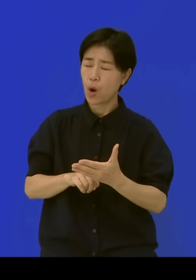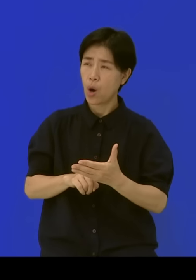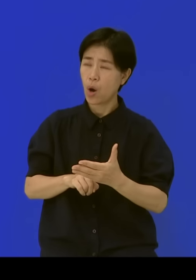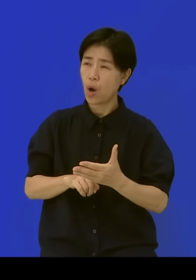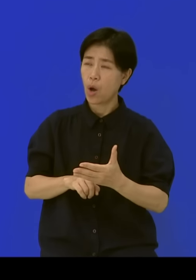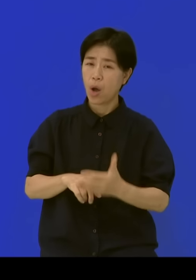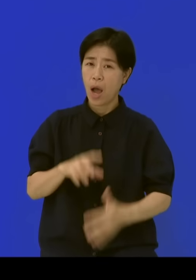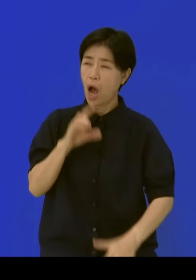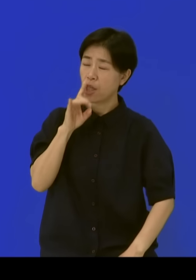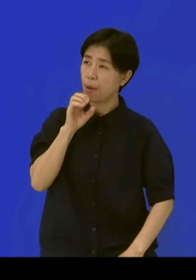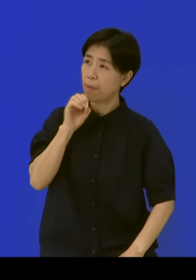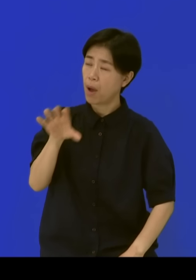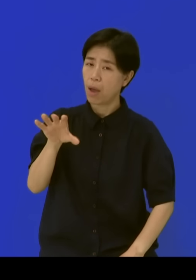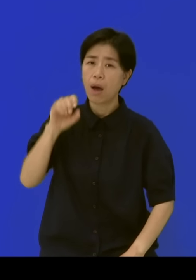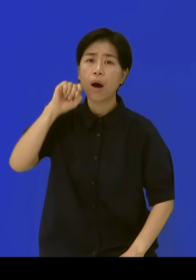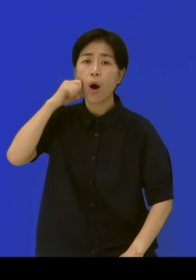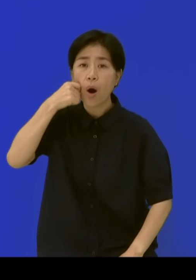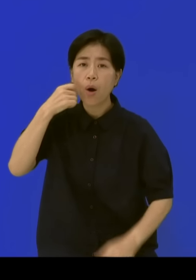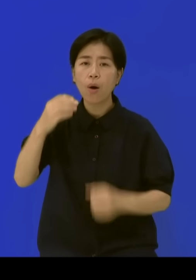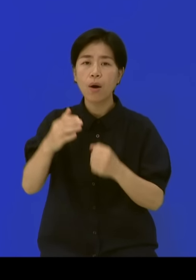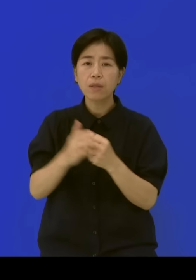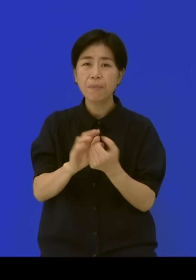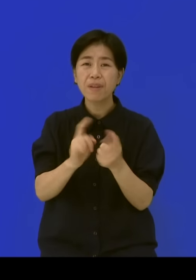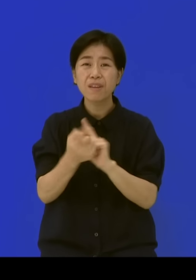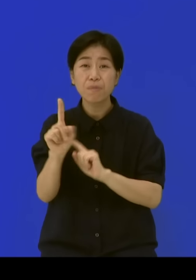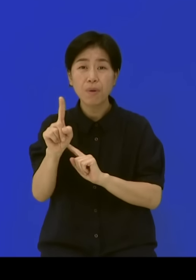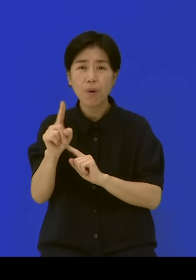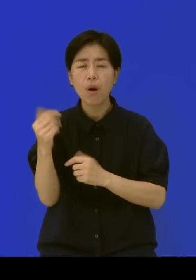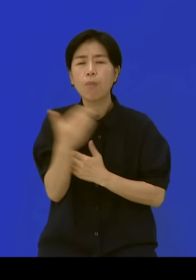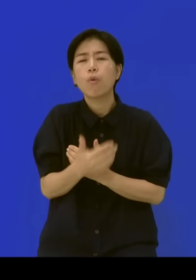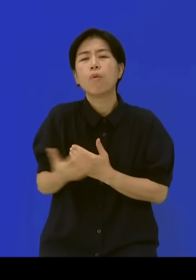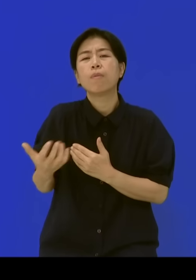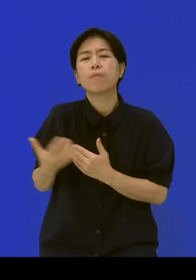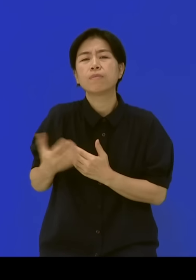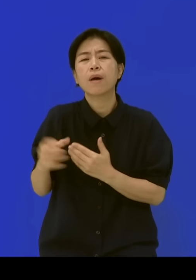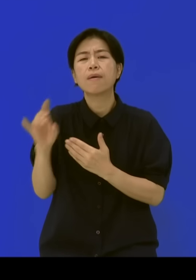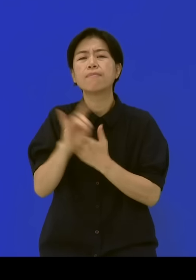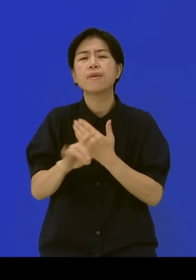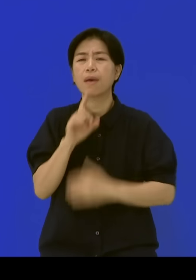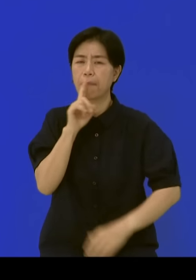말을 못하니까 못 가는 이유를 몸이 아프다고 표현하기 시작해요.